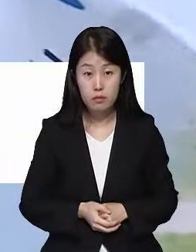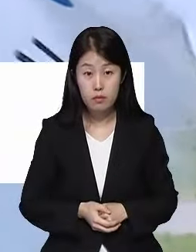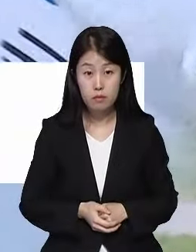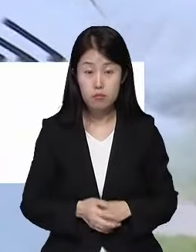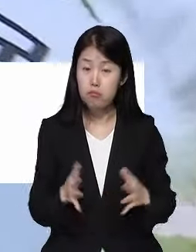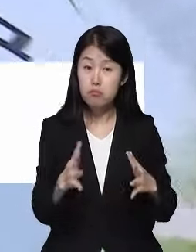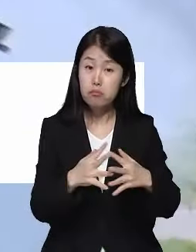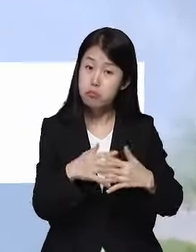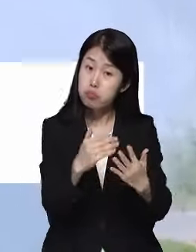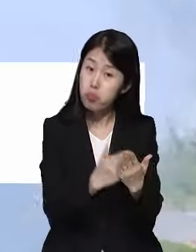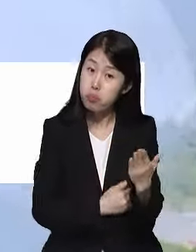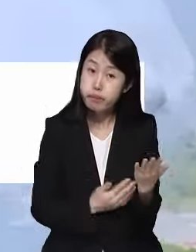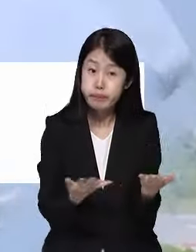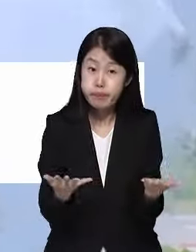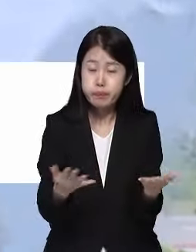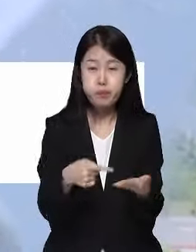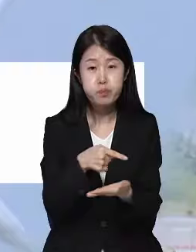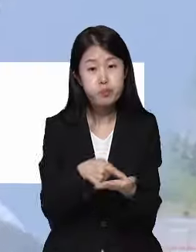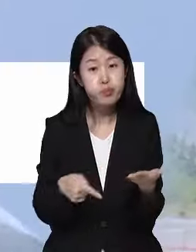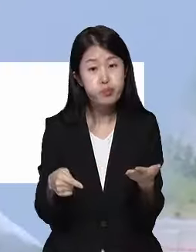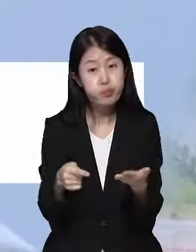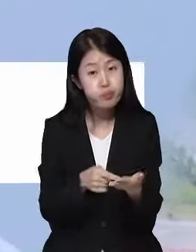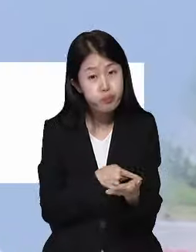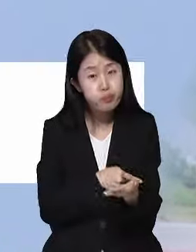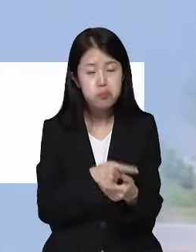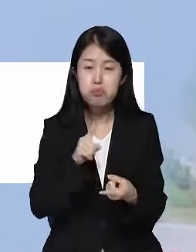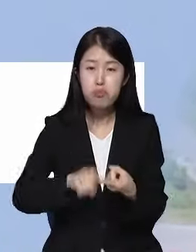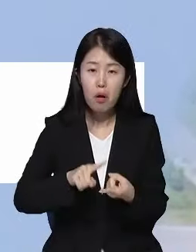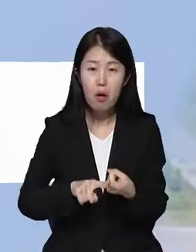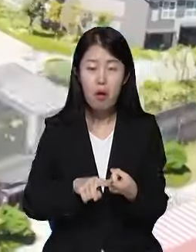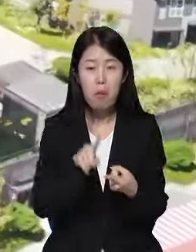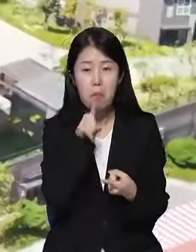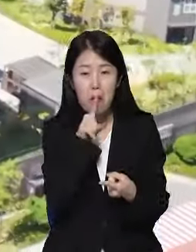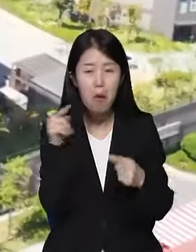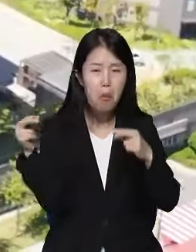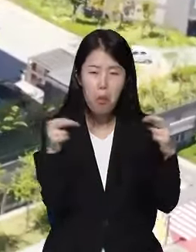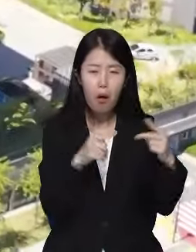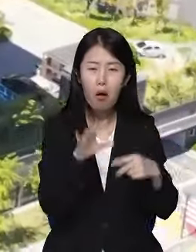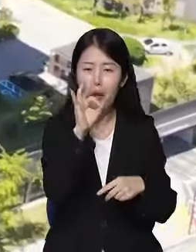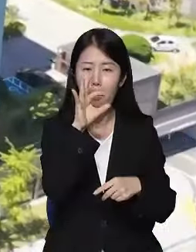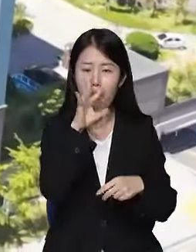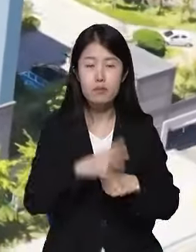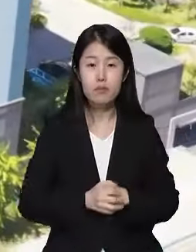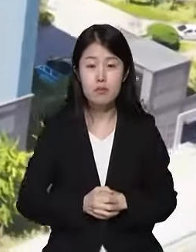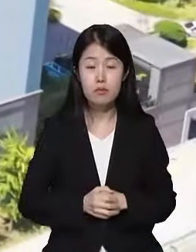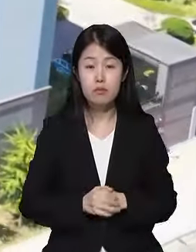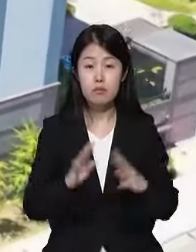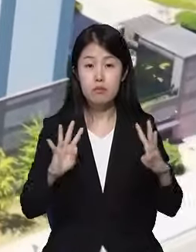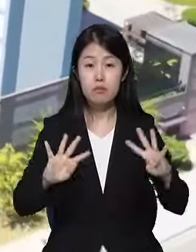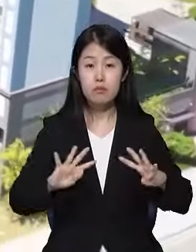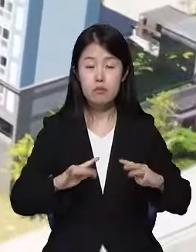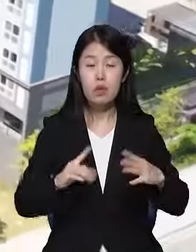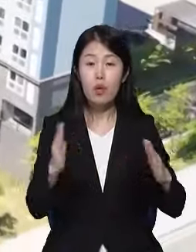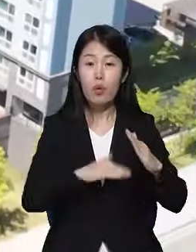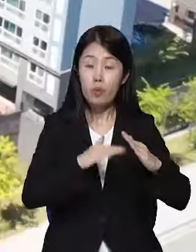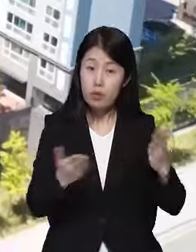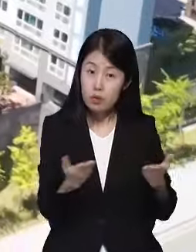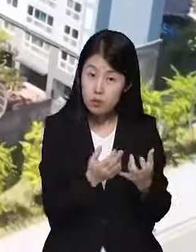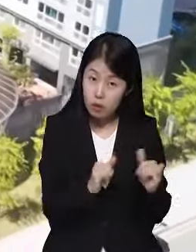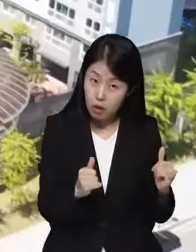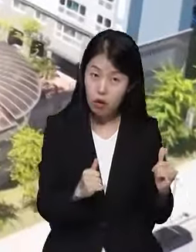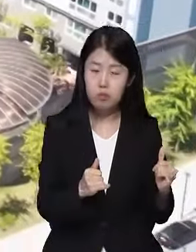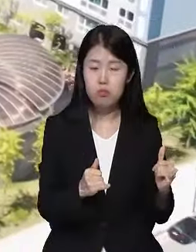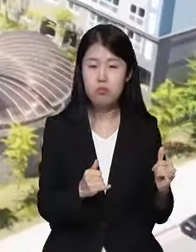감정하는 것에 대해서도 이렇게 왈가왈부 할 수는 없는 거잖아요. 현재 합의서를 작성했다는 공무원과 담빛 문화지구